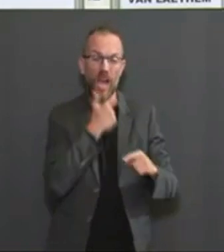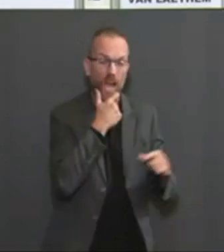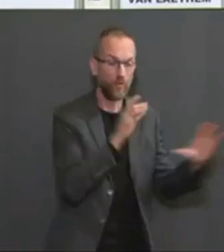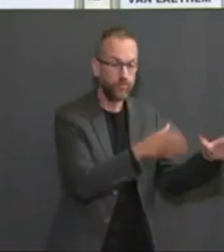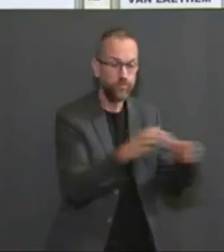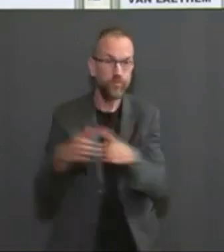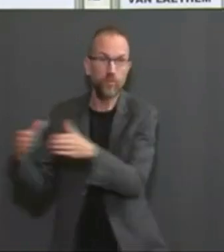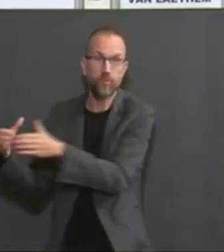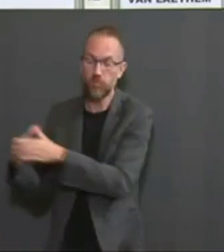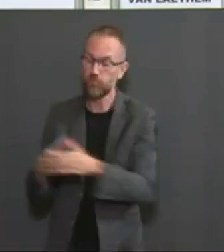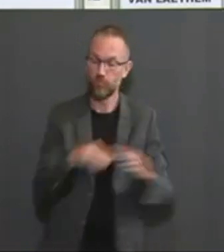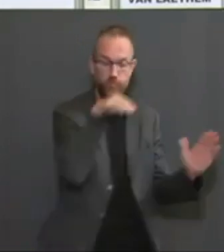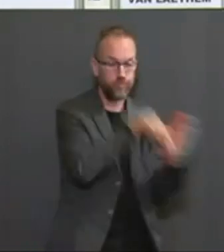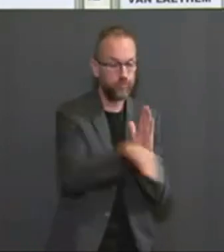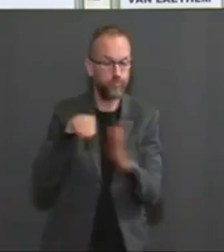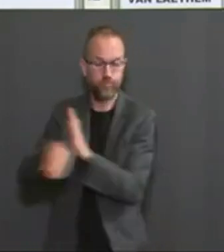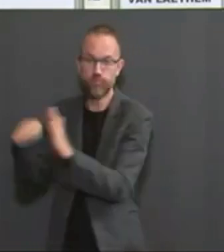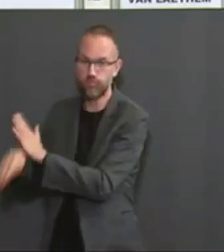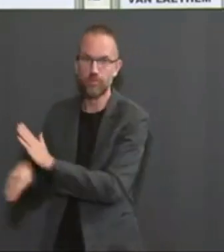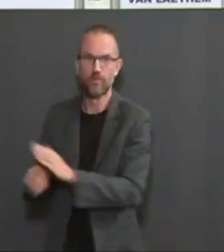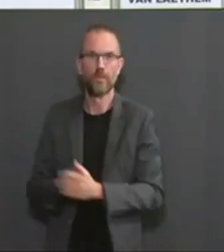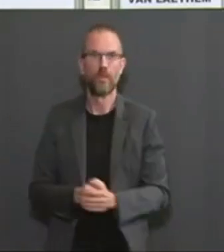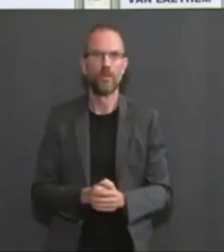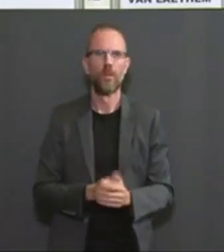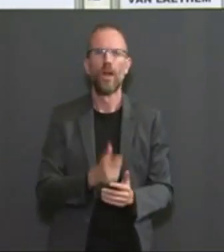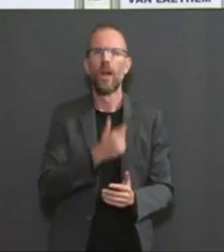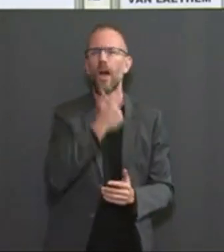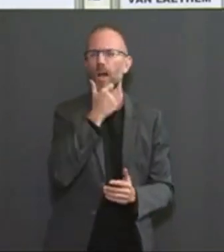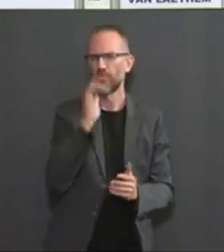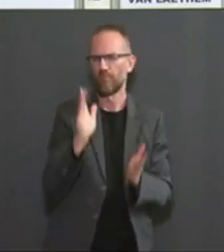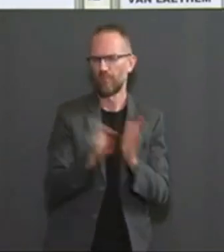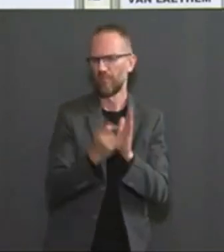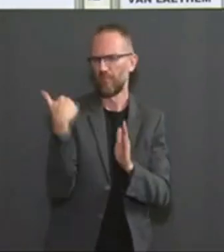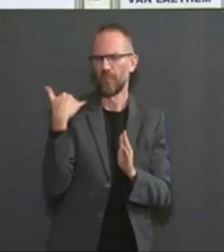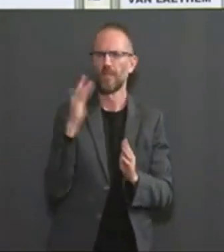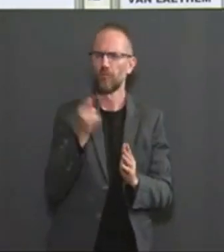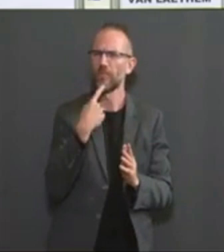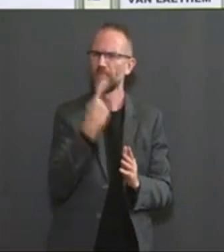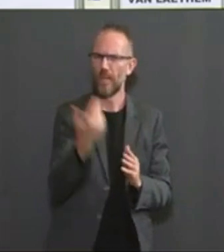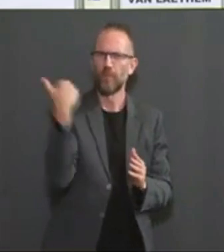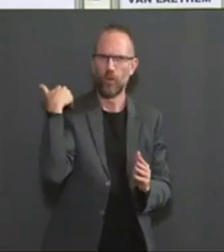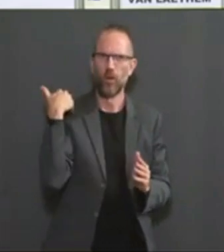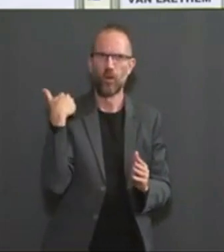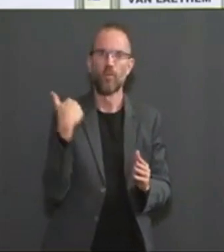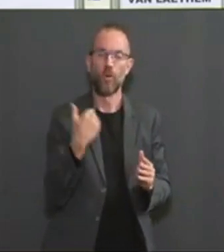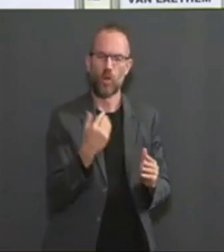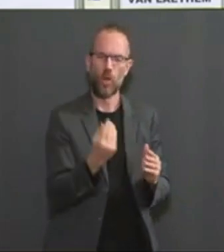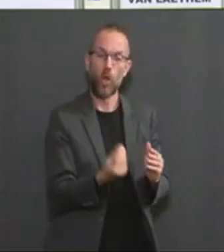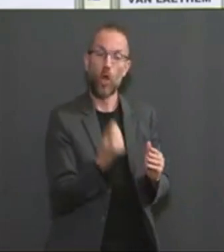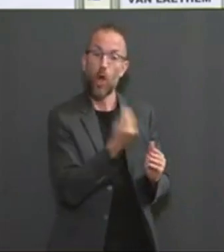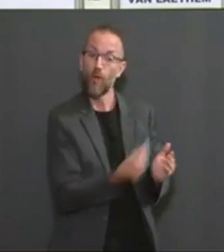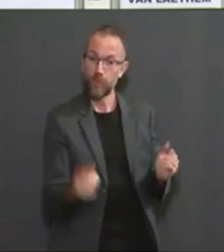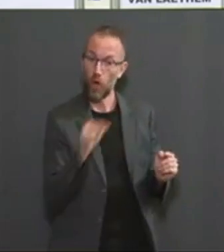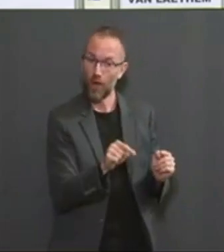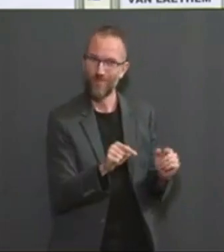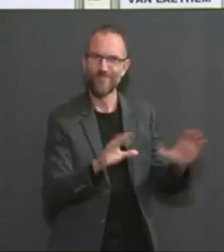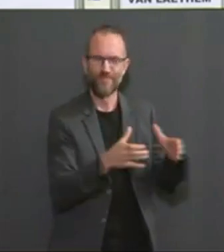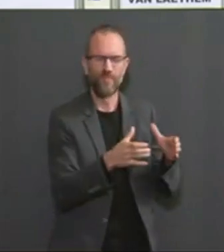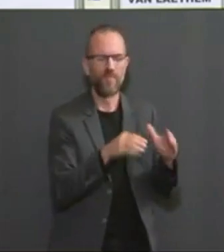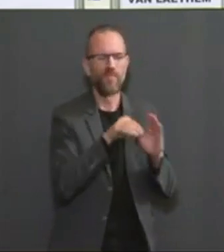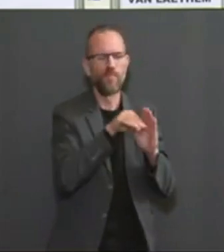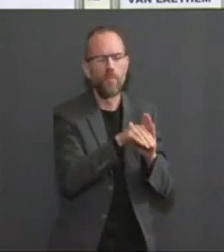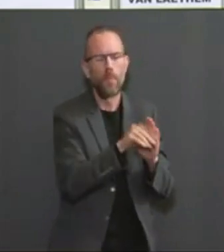tranches d'âge, on l'a déjà dit, elle est un peu moins prononcée chez les enfants et les adolescents, mais on insiste, ce chiffre